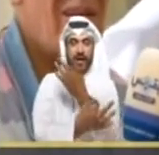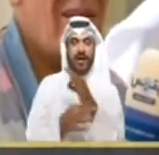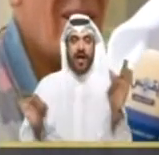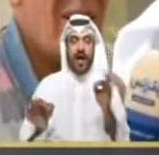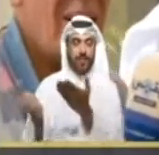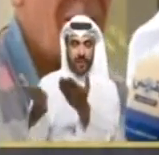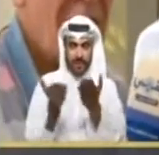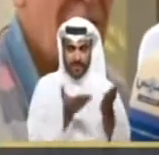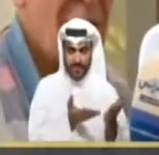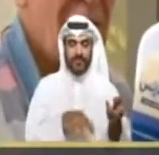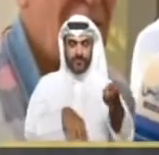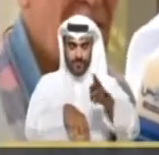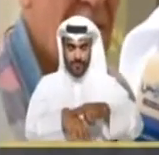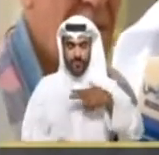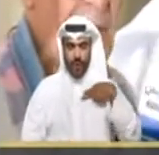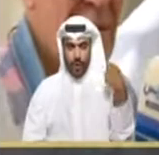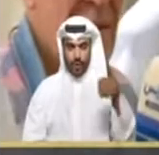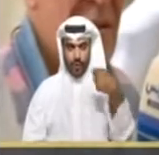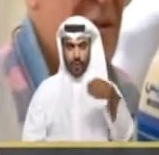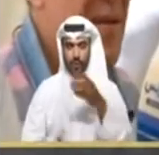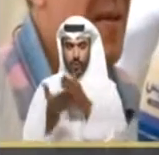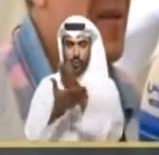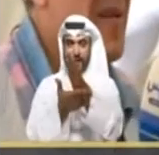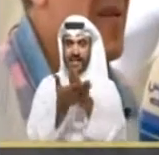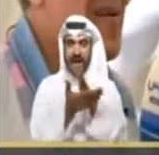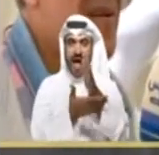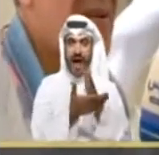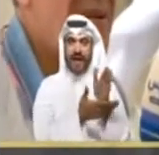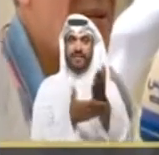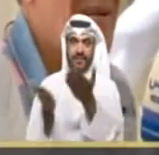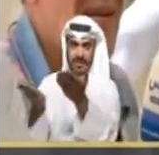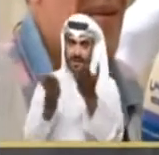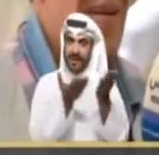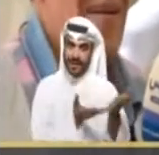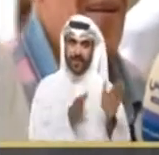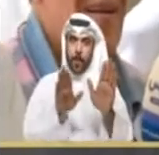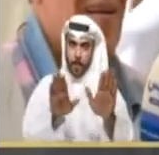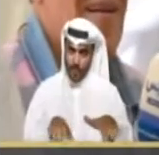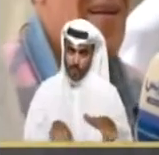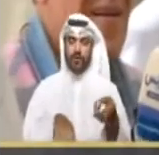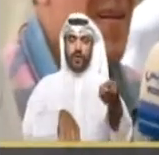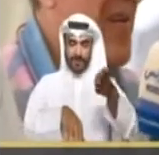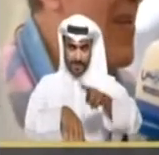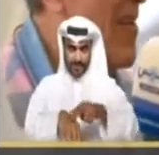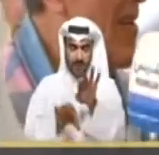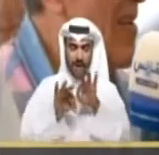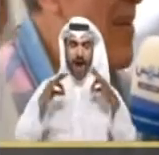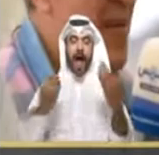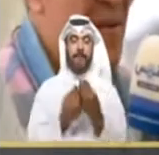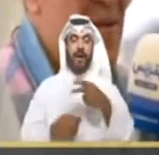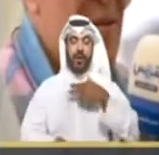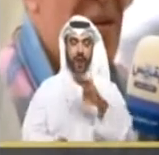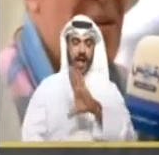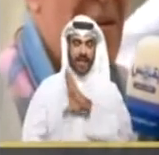بحضور معالي النائب الأول رئيس مجلس الوزراء وزير الخارجية والأخوة الوزراء